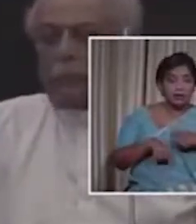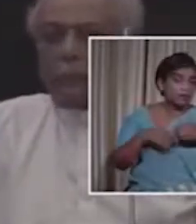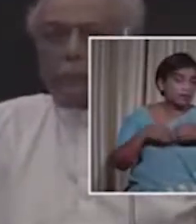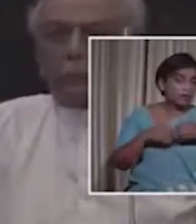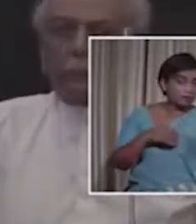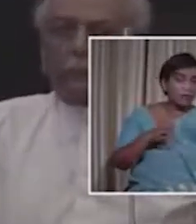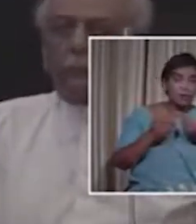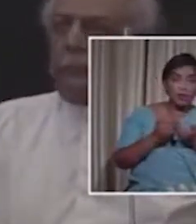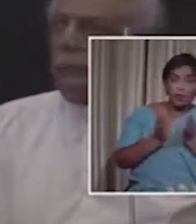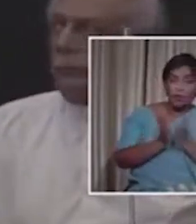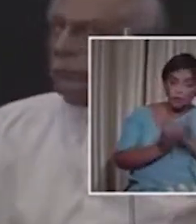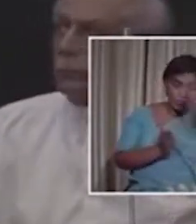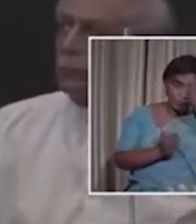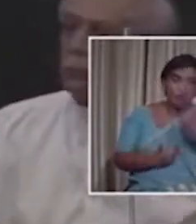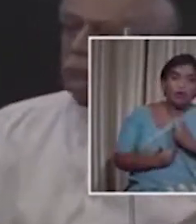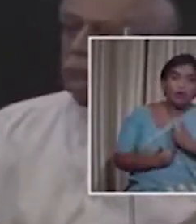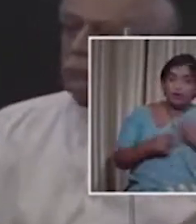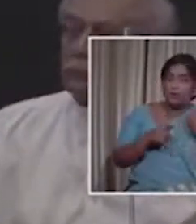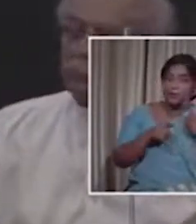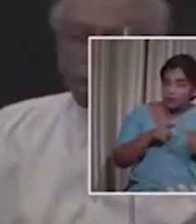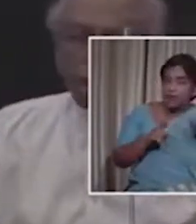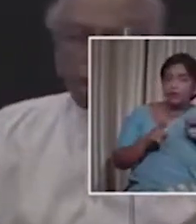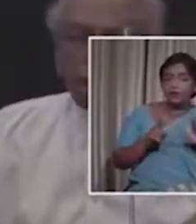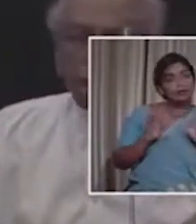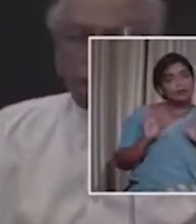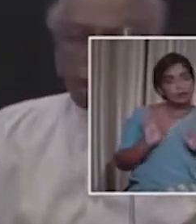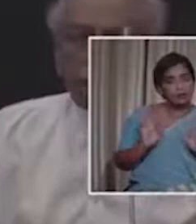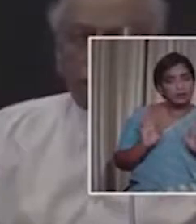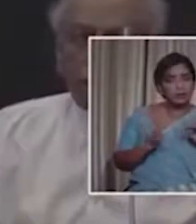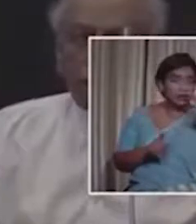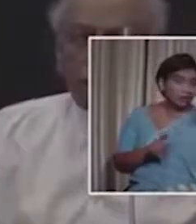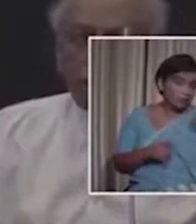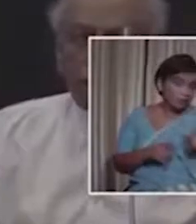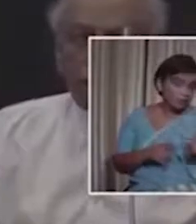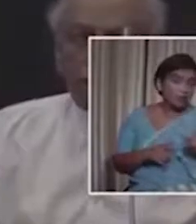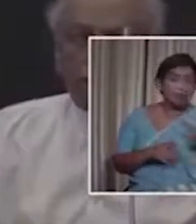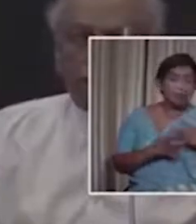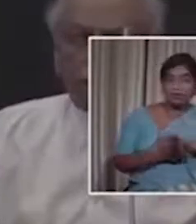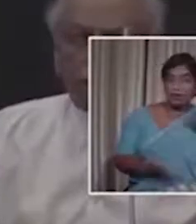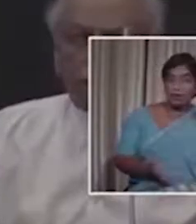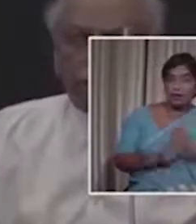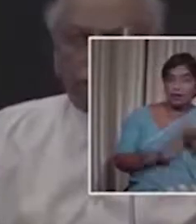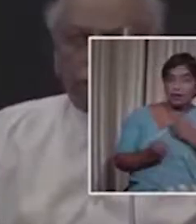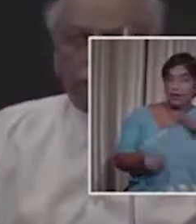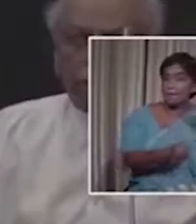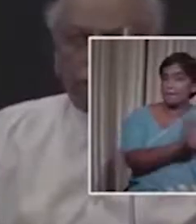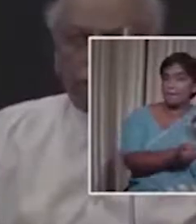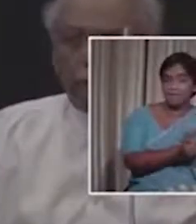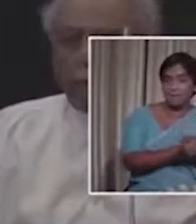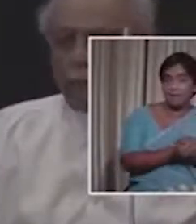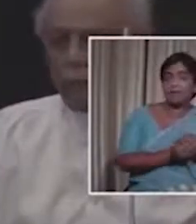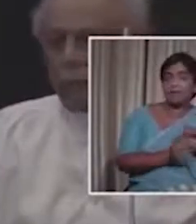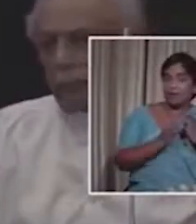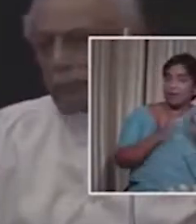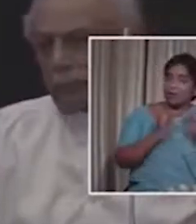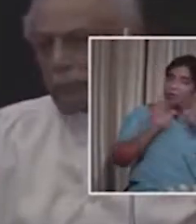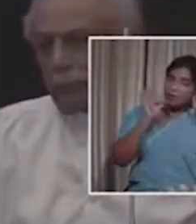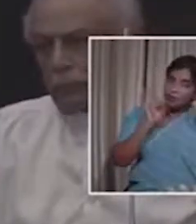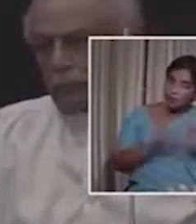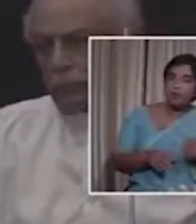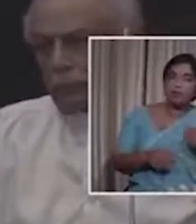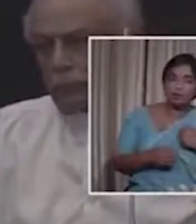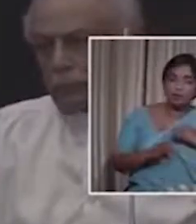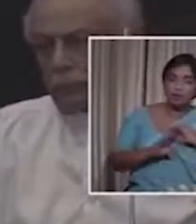செய்வதற்கு இப்போதிருந்தே நாம் கடுமையாக உழைக்க வேண்டும். ஆனால் அந்த அறுவடை பெப்ரவரி 2023 இறுதியில் கிடைக்கும். அரிசியை